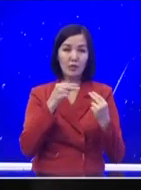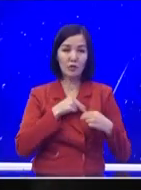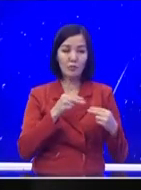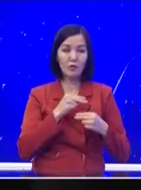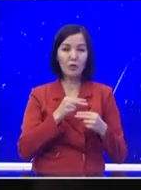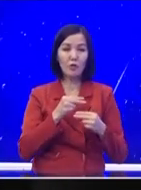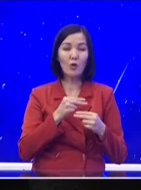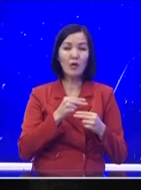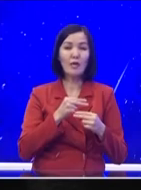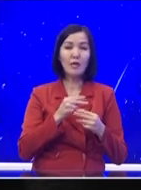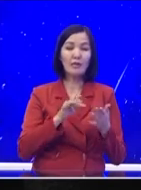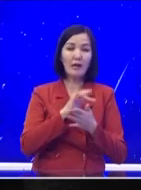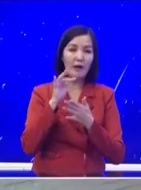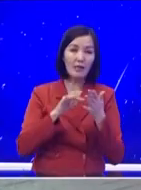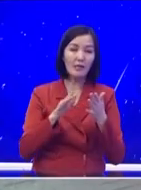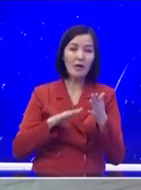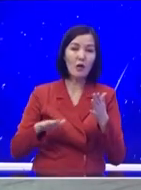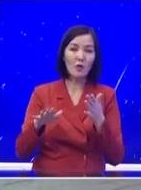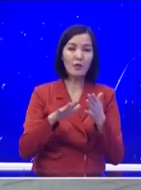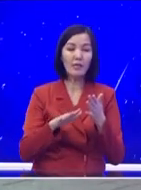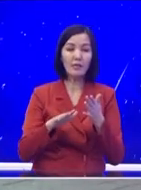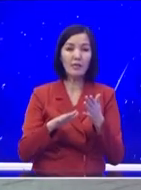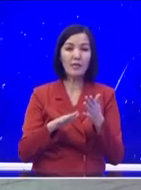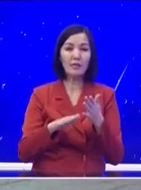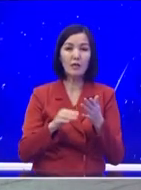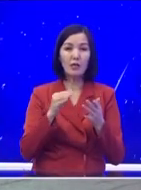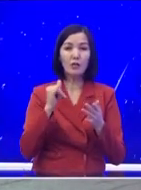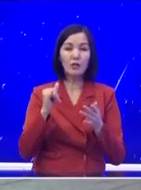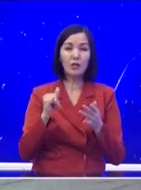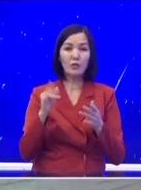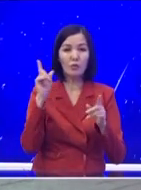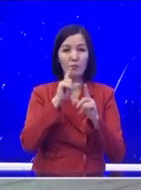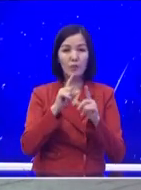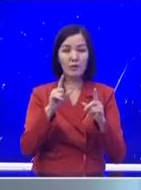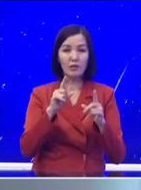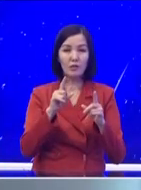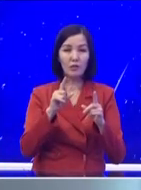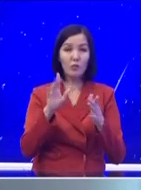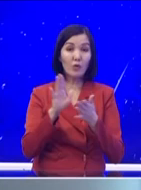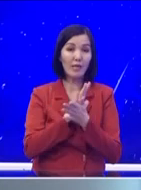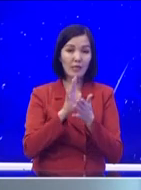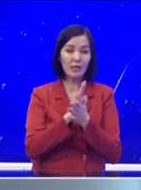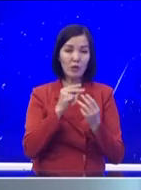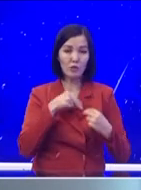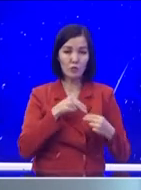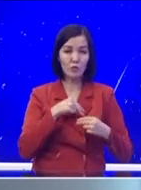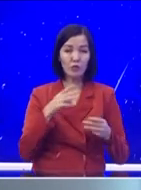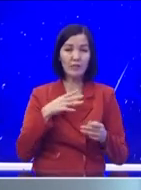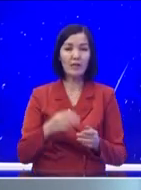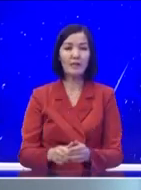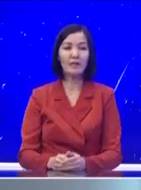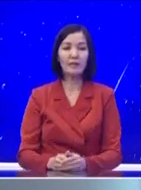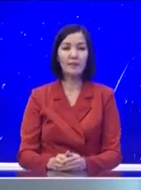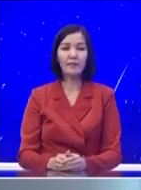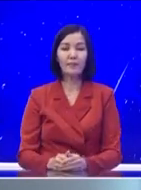қалалық үнпарақтардан еңбек жолын бастап, ғасыр жасаған Жетісудың мектебінен өткен. Менің осы